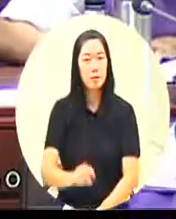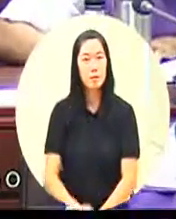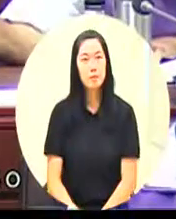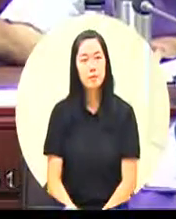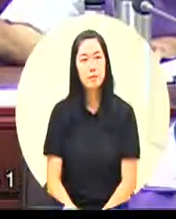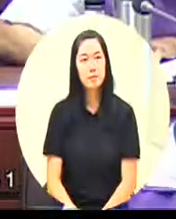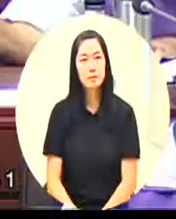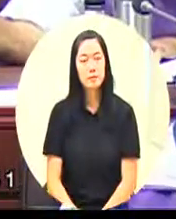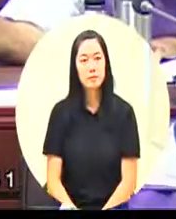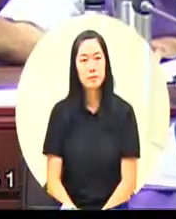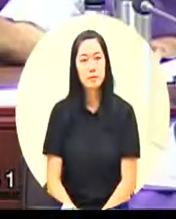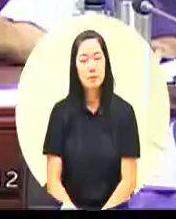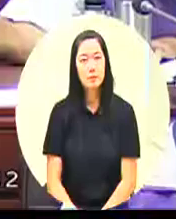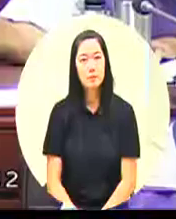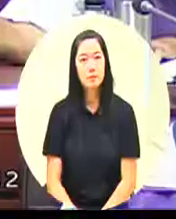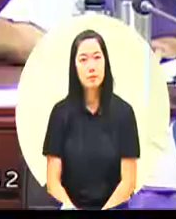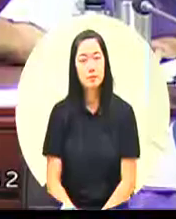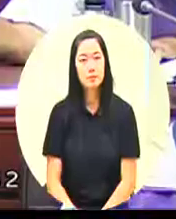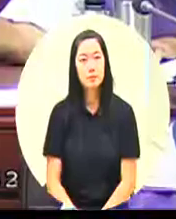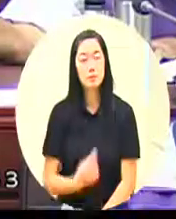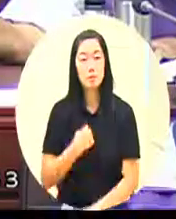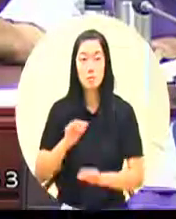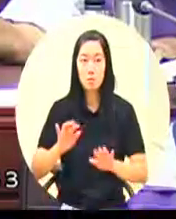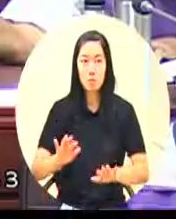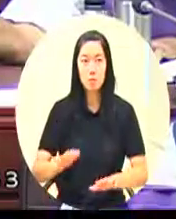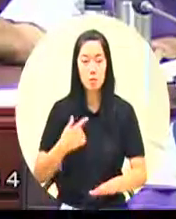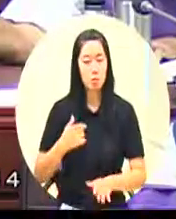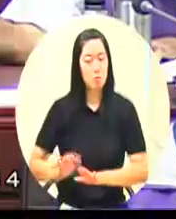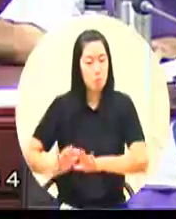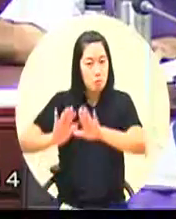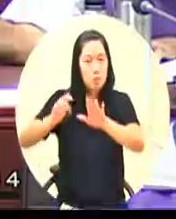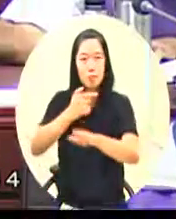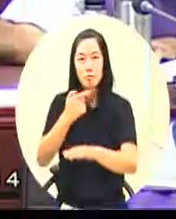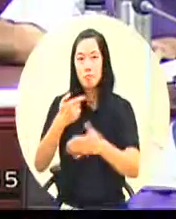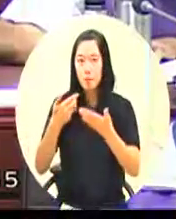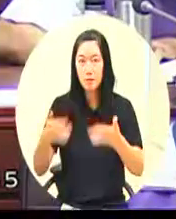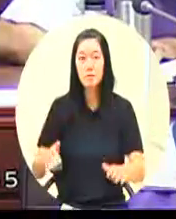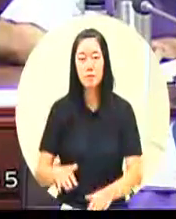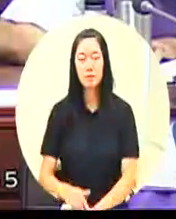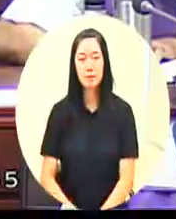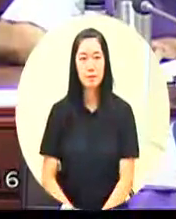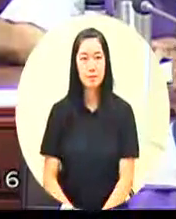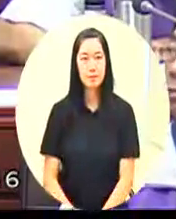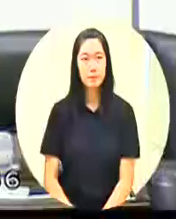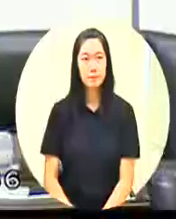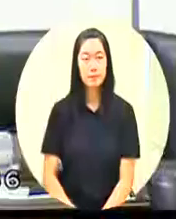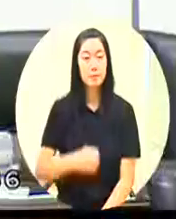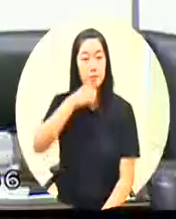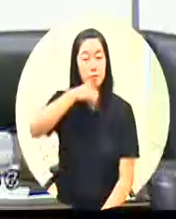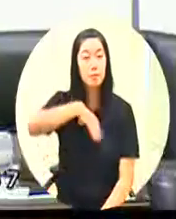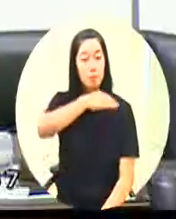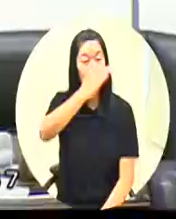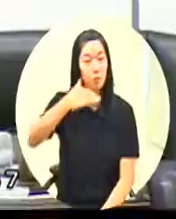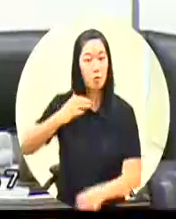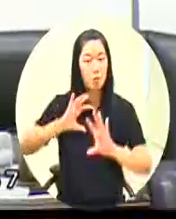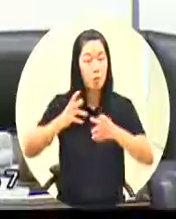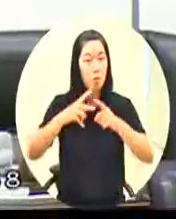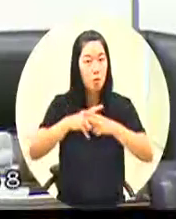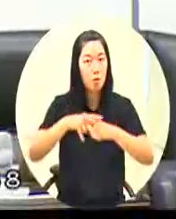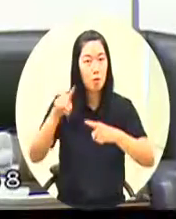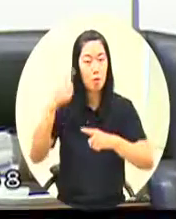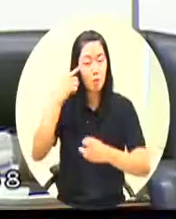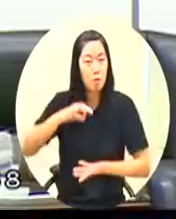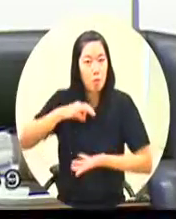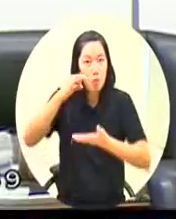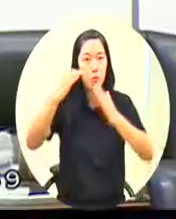样？好，这样这个 对，所以我们是进步很多， 我 们的成效其实是很好的。 那你知道怎么平山国小校舍？ 平山国小的话，提出屋